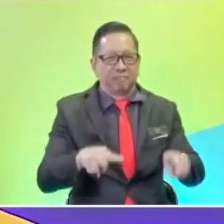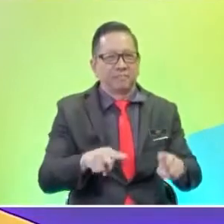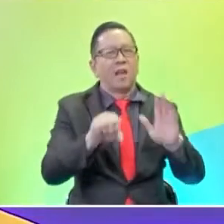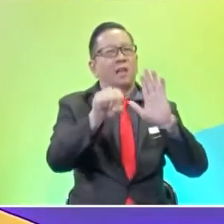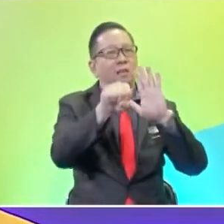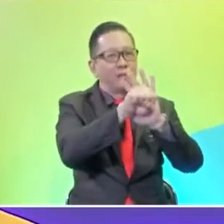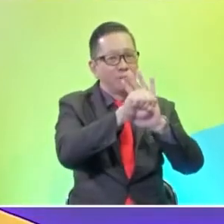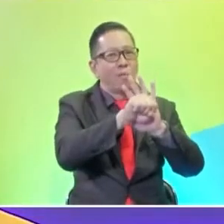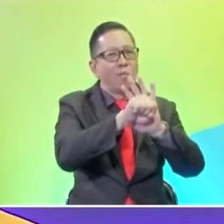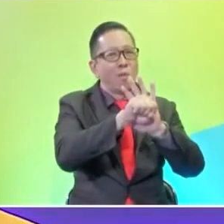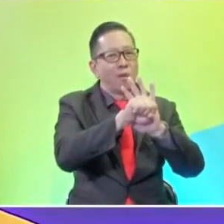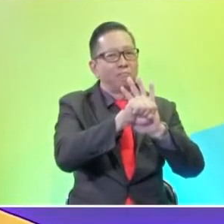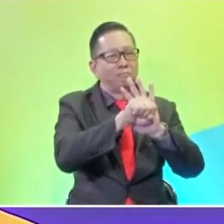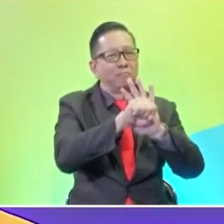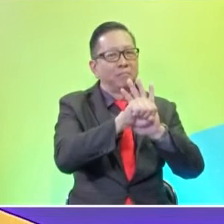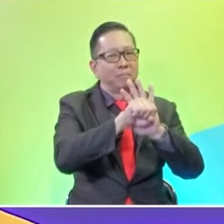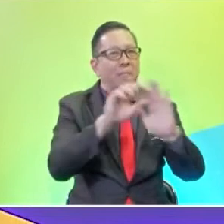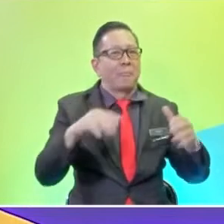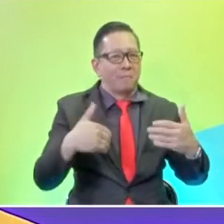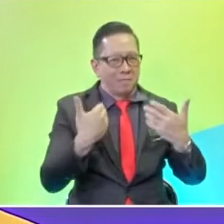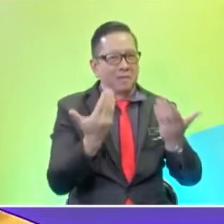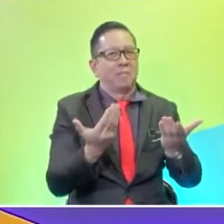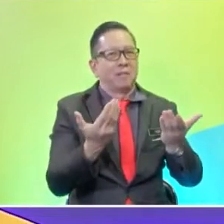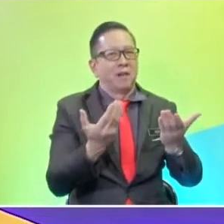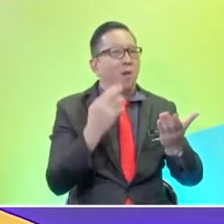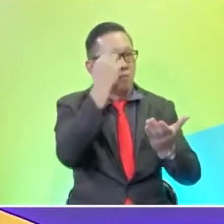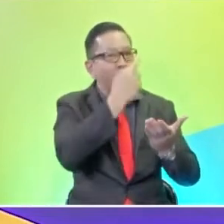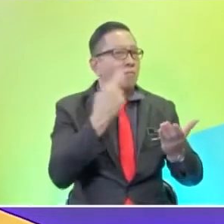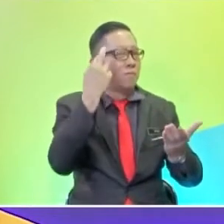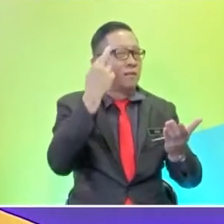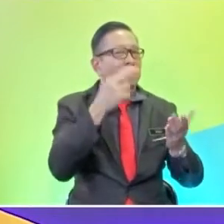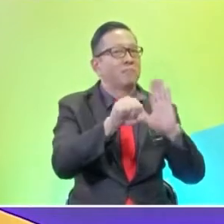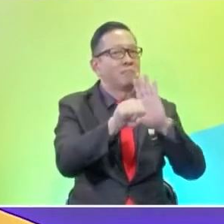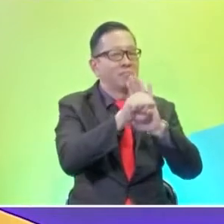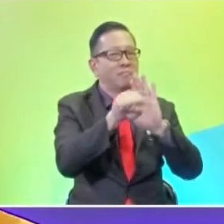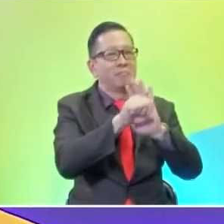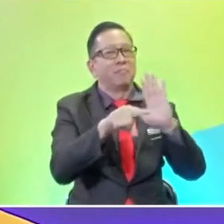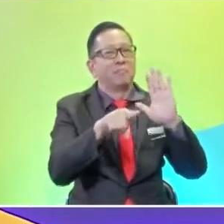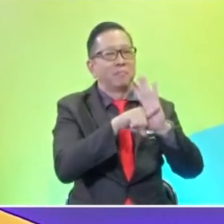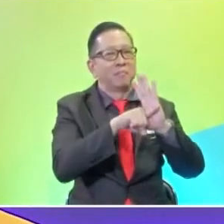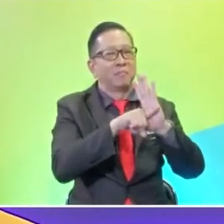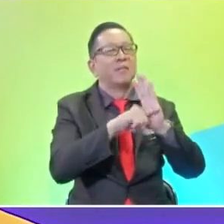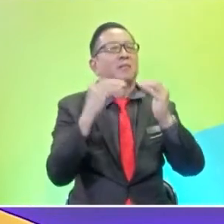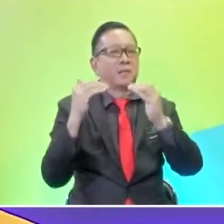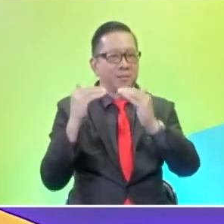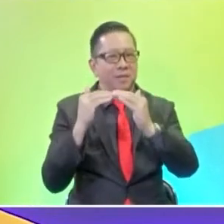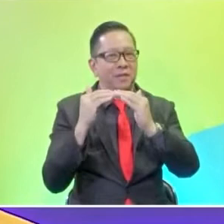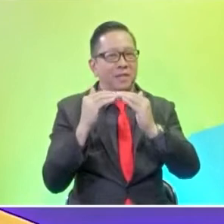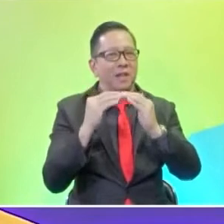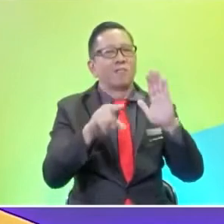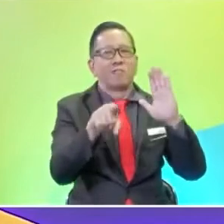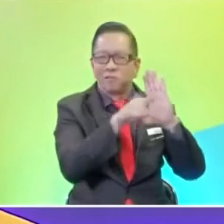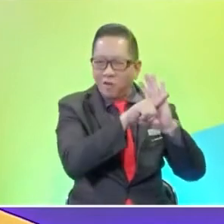Belajarlah minim eh simbol baik macam mana Lupa simbol tolak dan simbol sama dengan